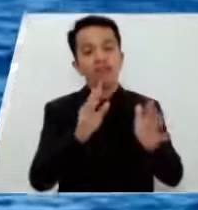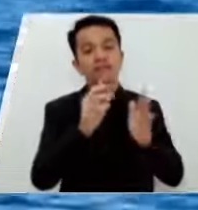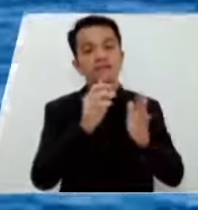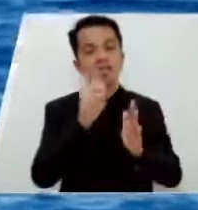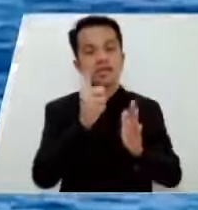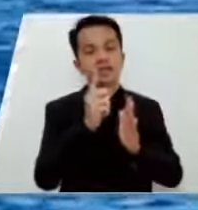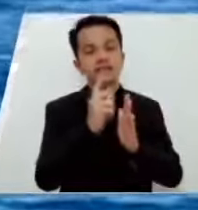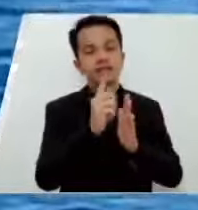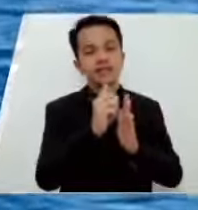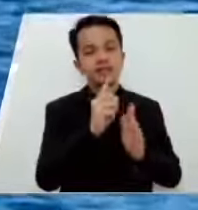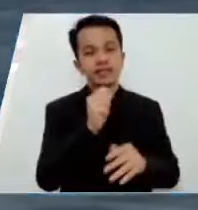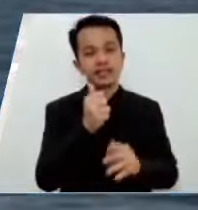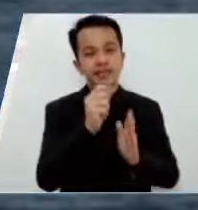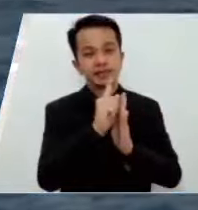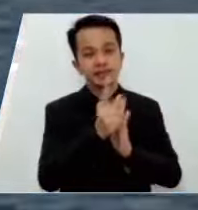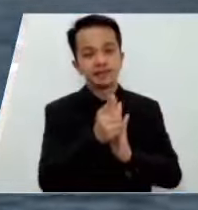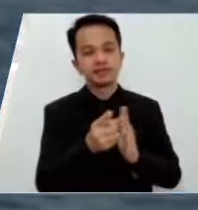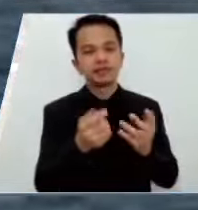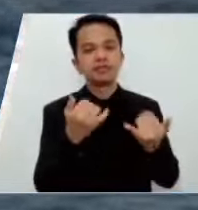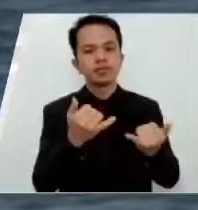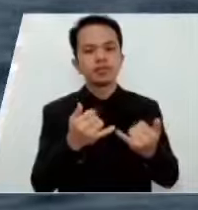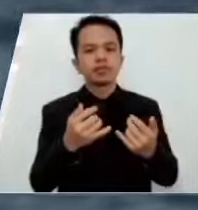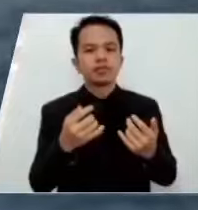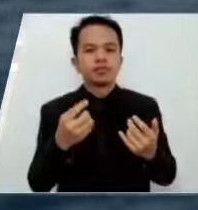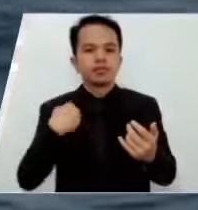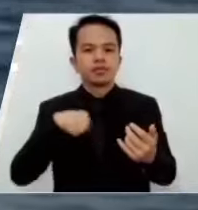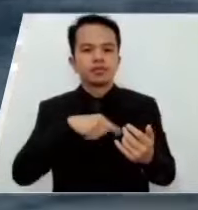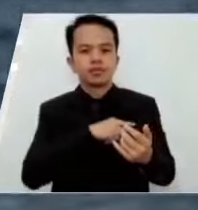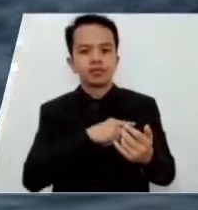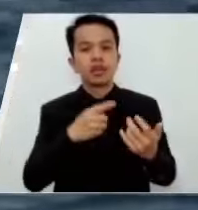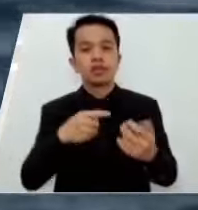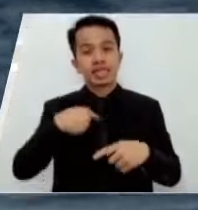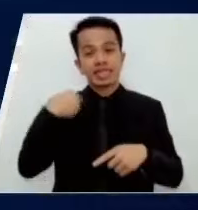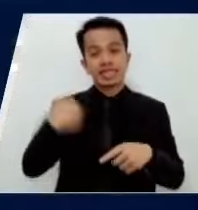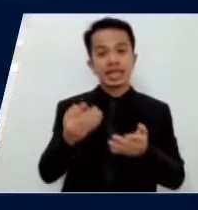we already saw China Coast Guard vessel